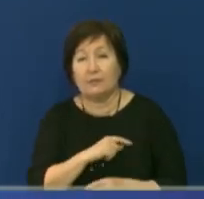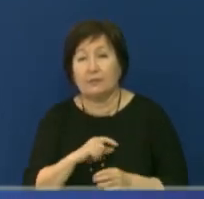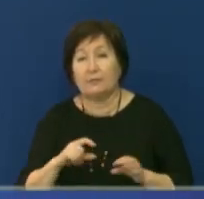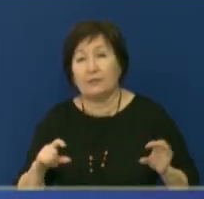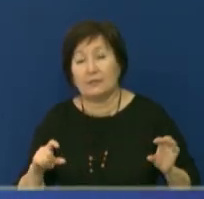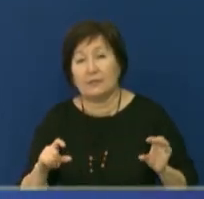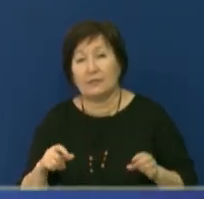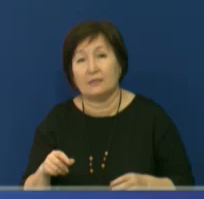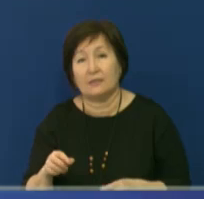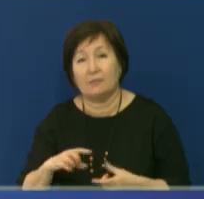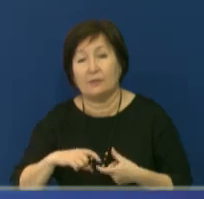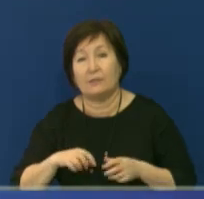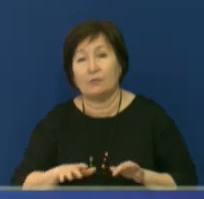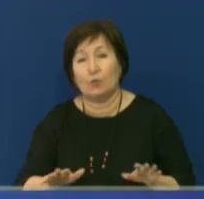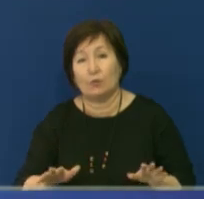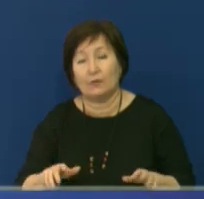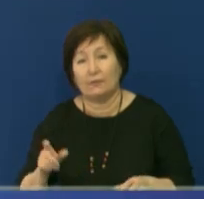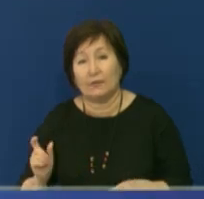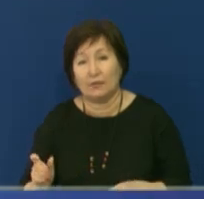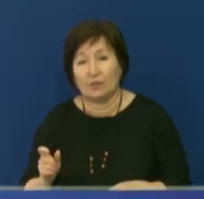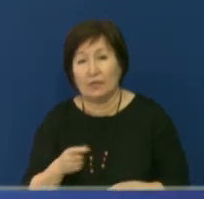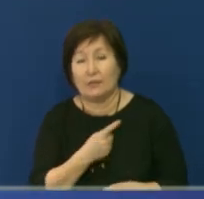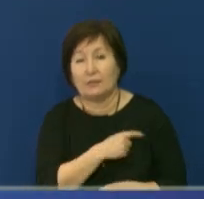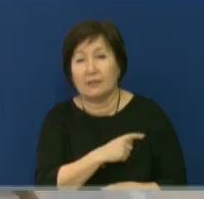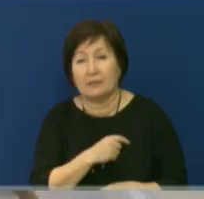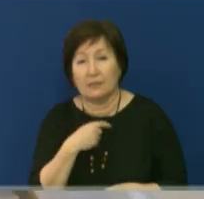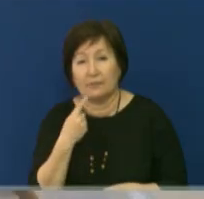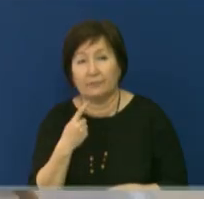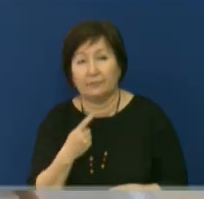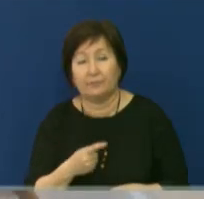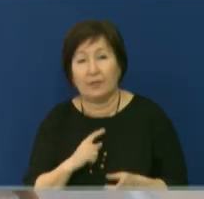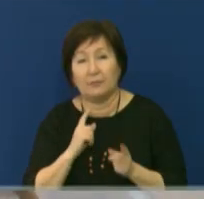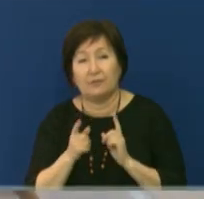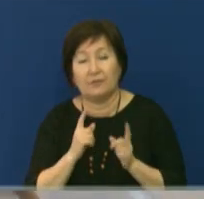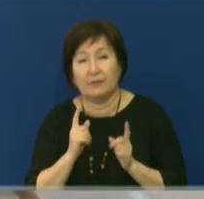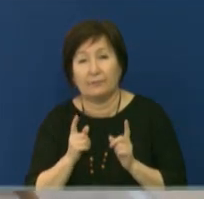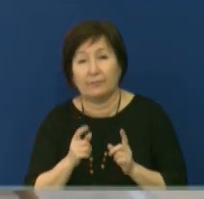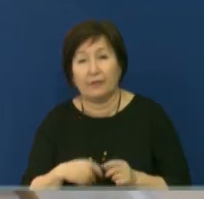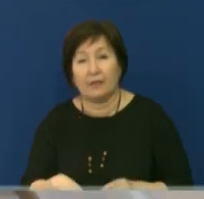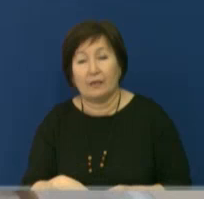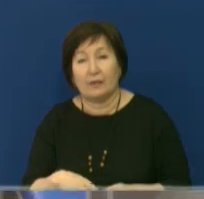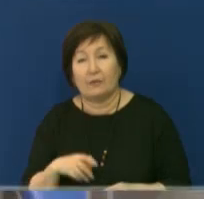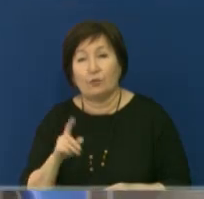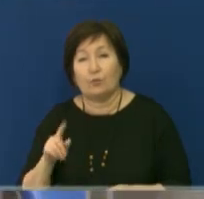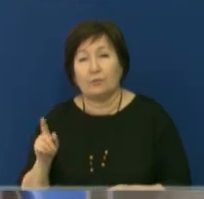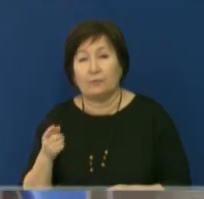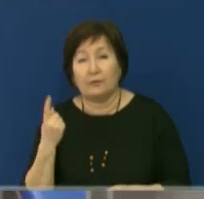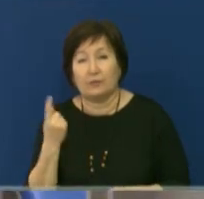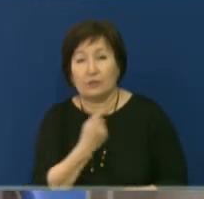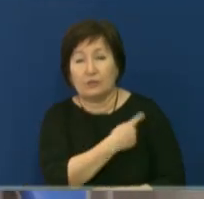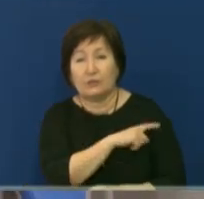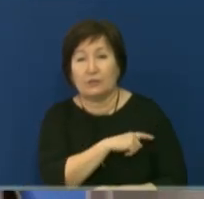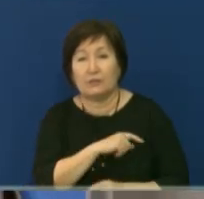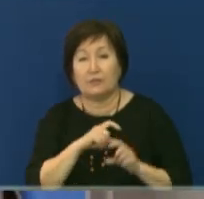эпидемиолог дәрігері Ильгиз Ахмеров брифинг барысында мәлімдеді. Бүгінгі таңда нөмірі 1-ші жедел медициналық